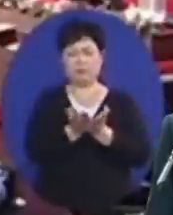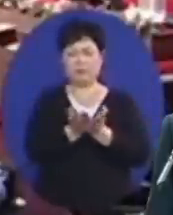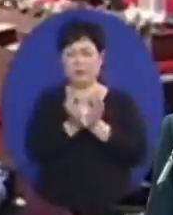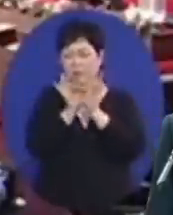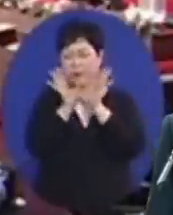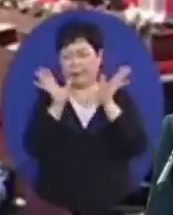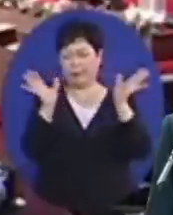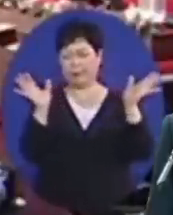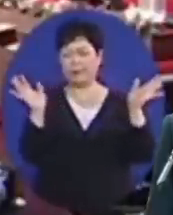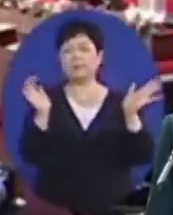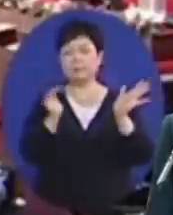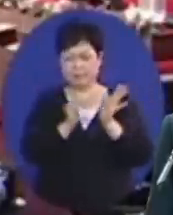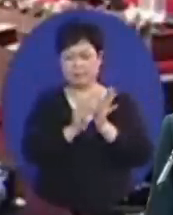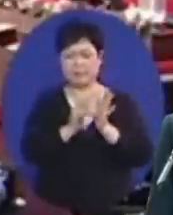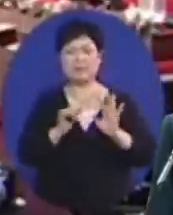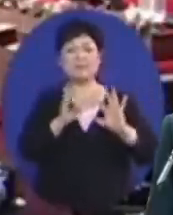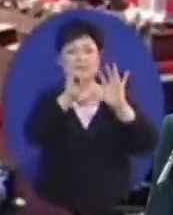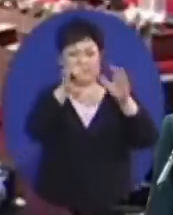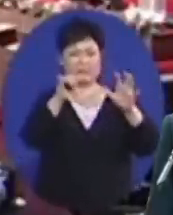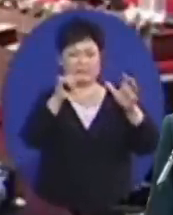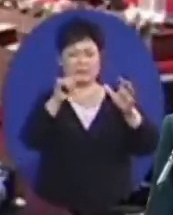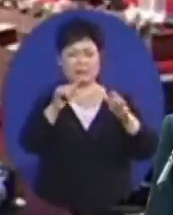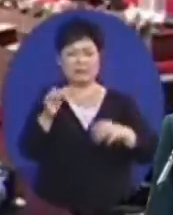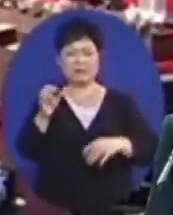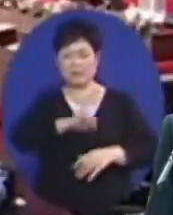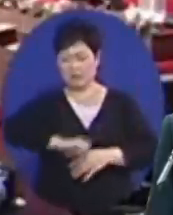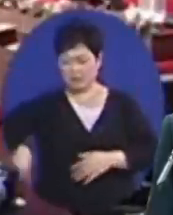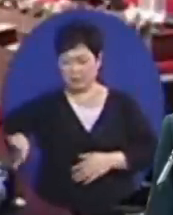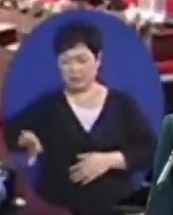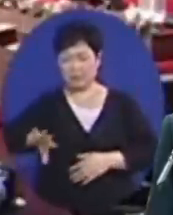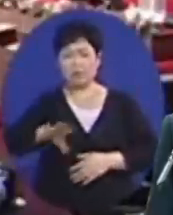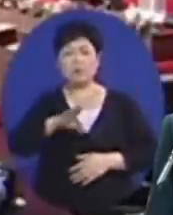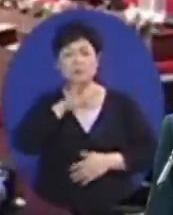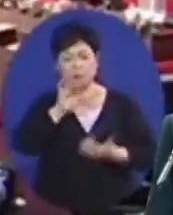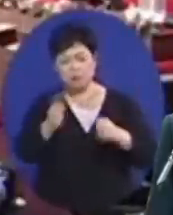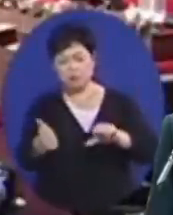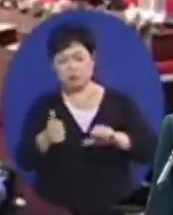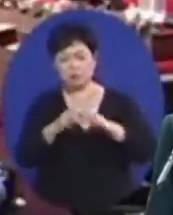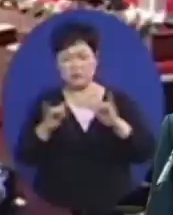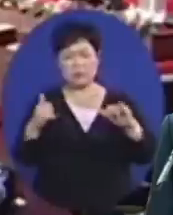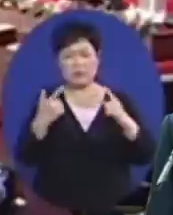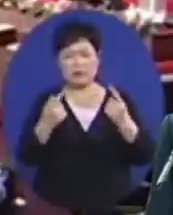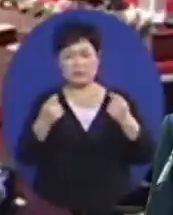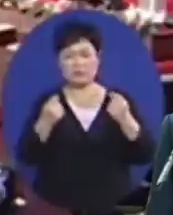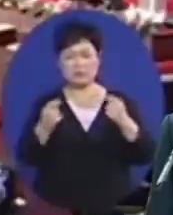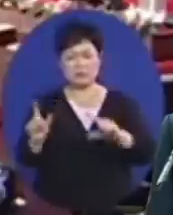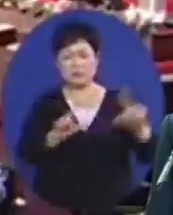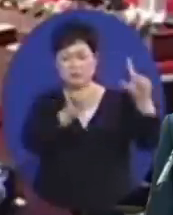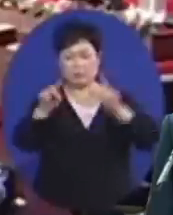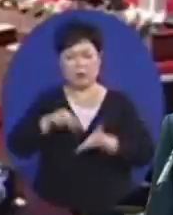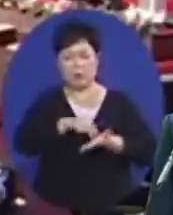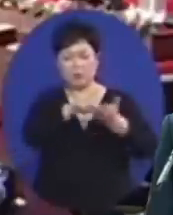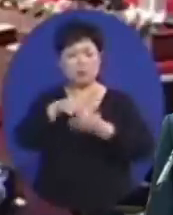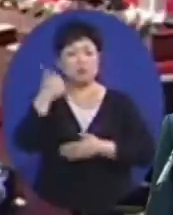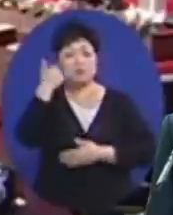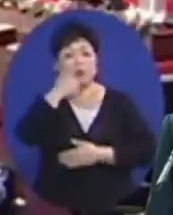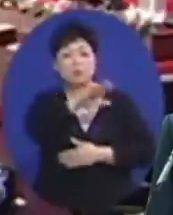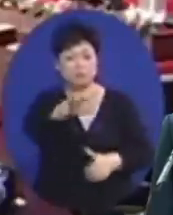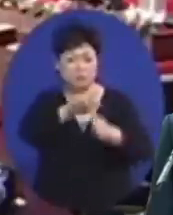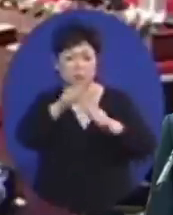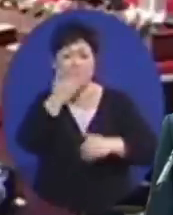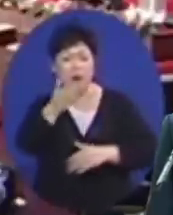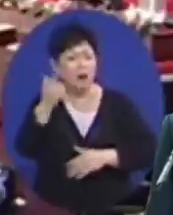없어질 것밖에 없는 것입니다. 이 세상에서 잃어버리고 버림받고 죽은 자와 같은 삶과 고독에서 누가 우리를